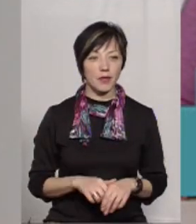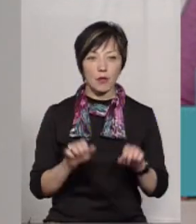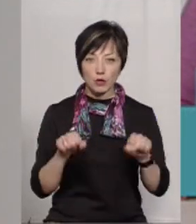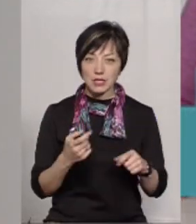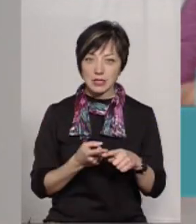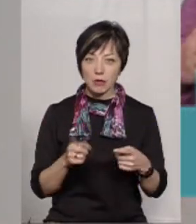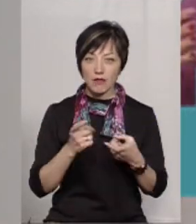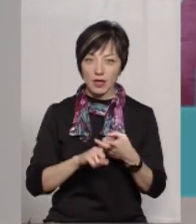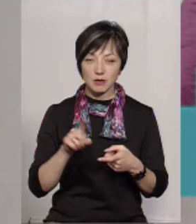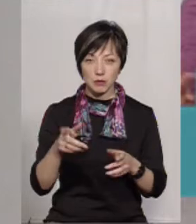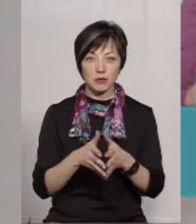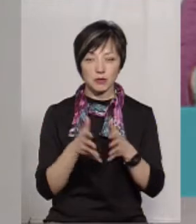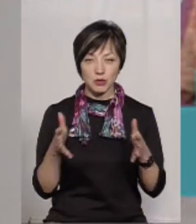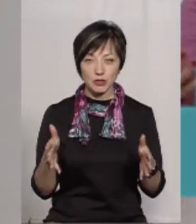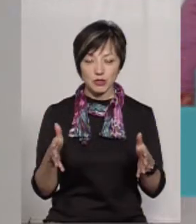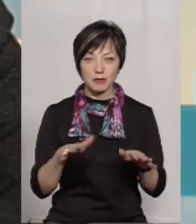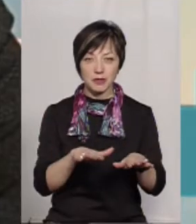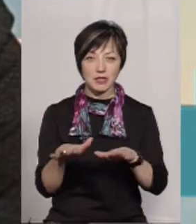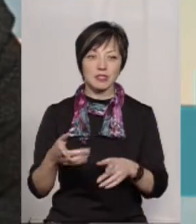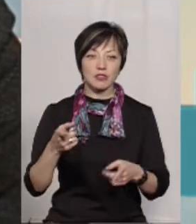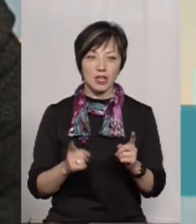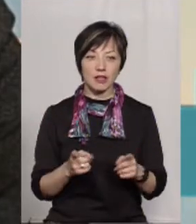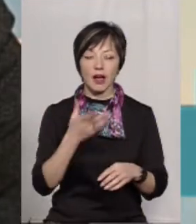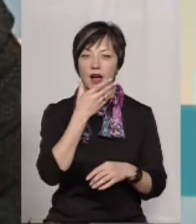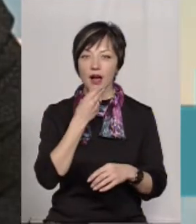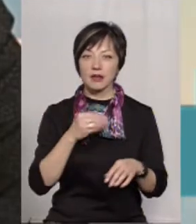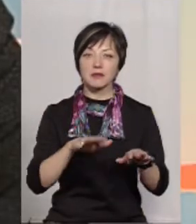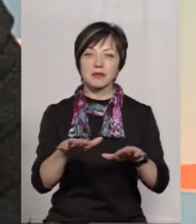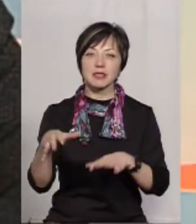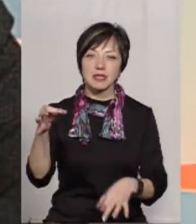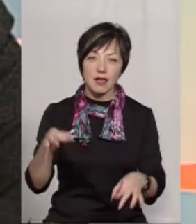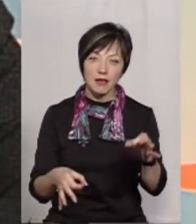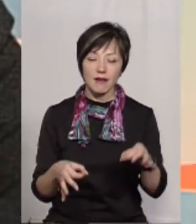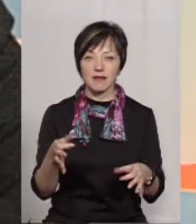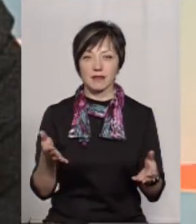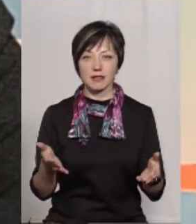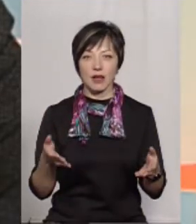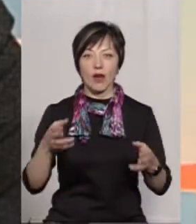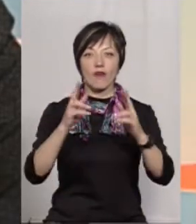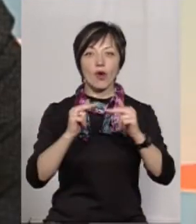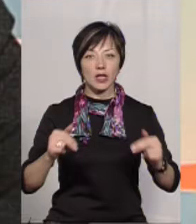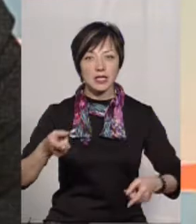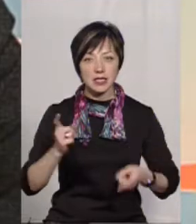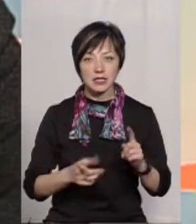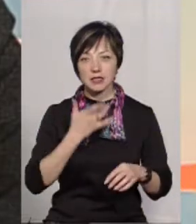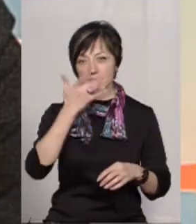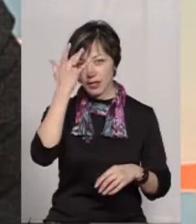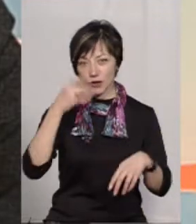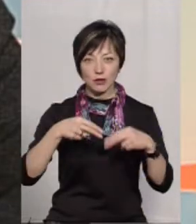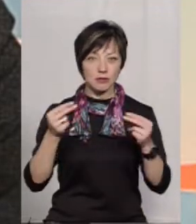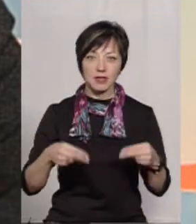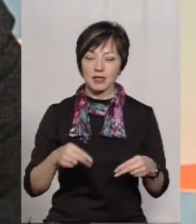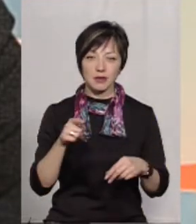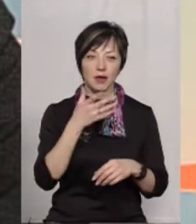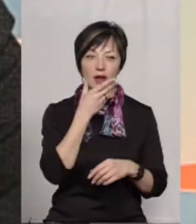Можливо, з цим пов'язано, що там такий ореол? Звичайно, там дуже гарна місцевість, фортеці, дійсно, влітку розписатися,